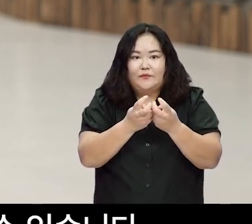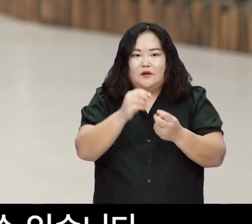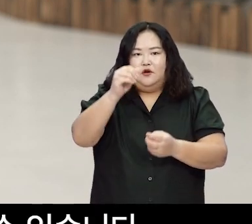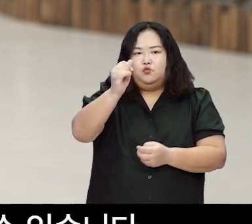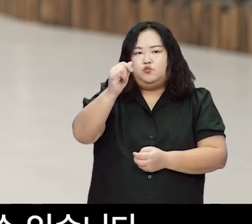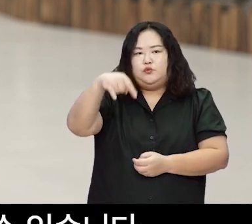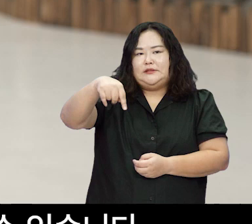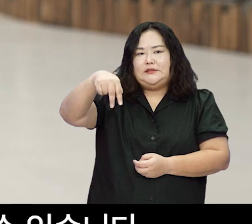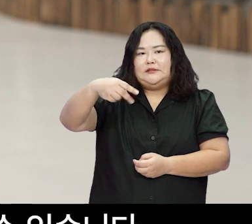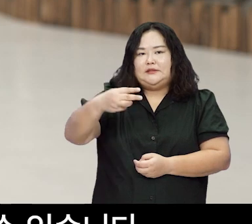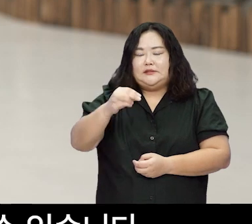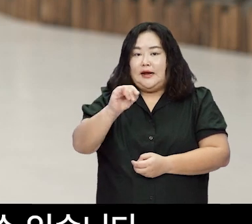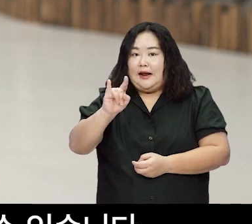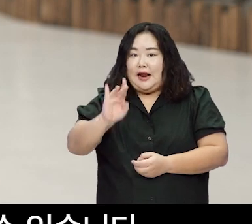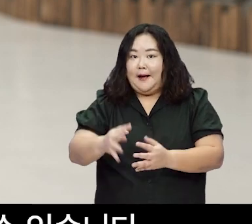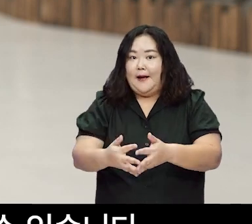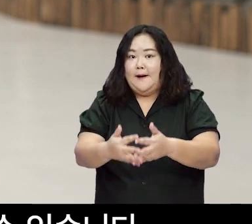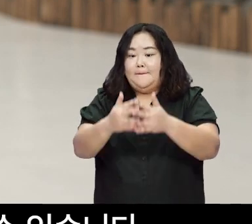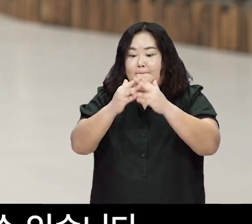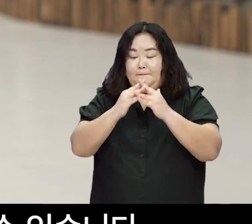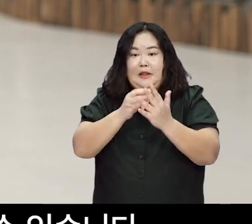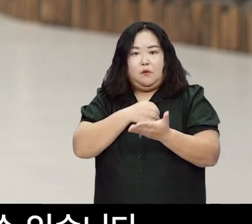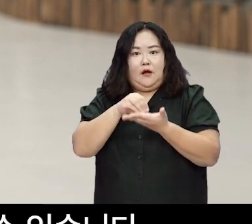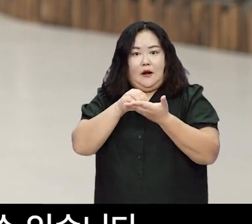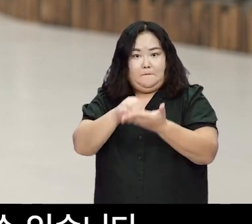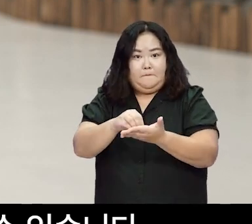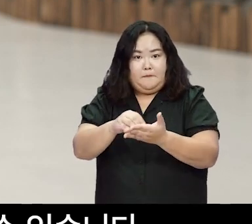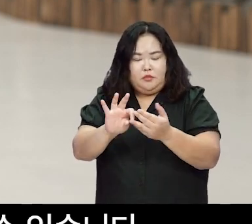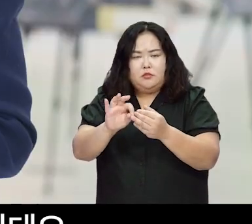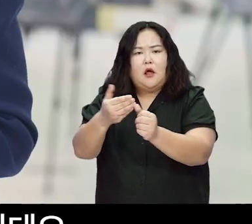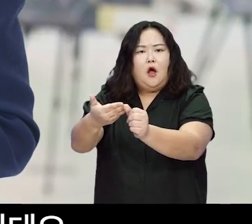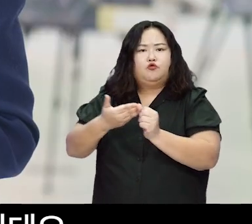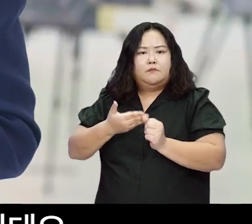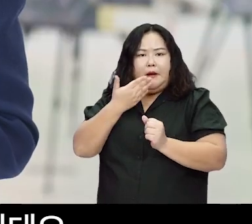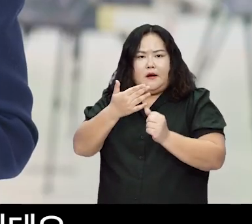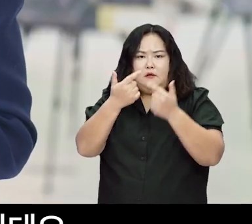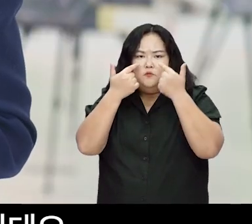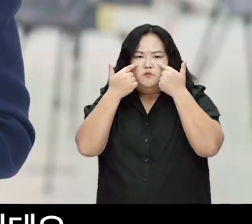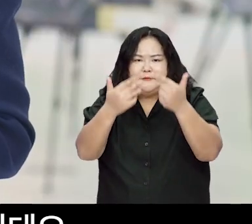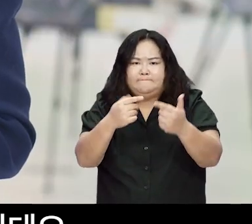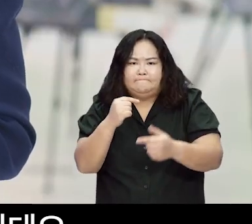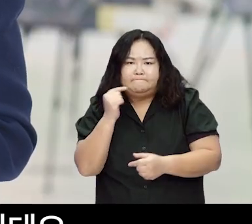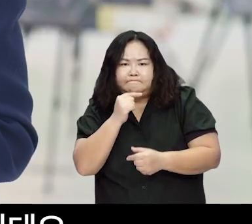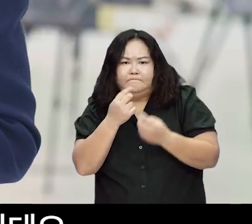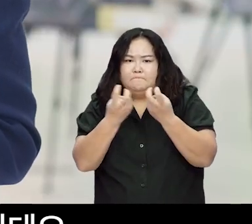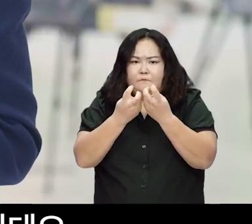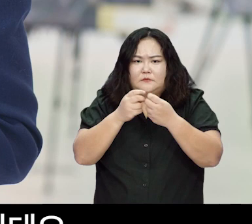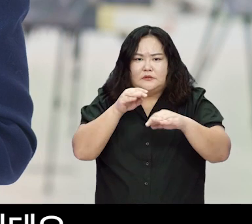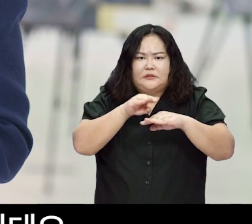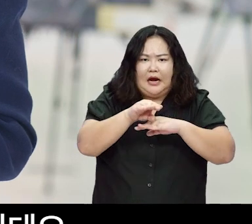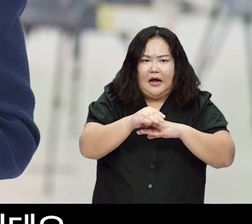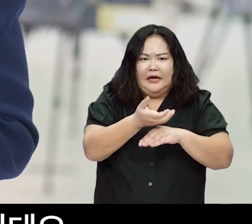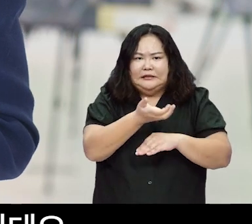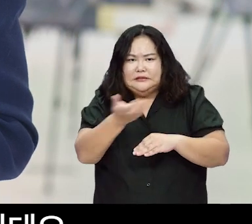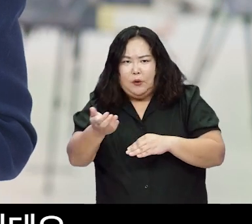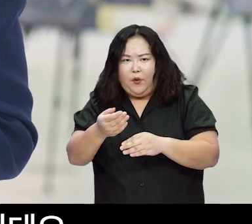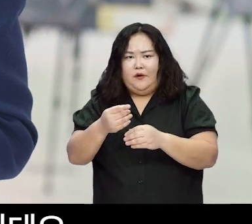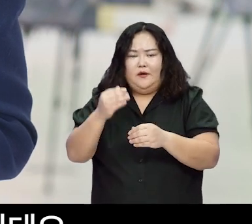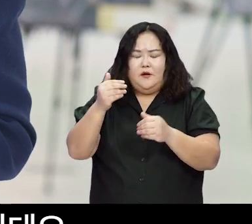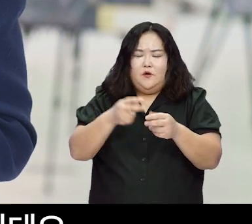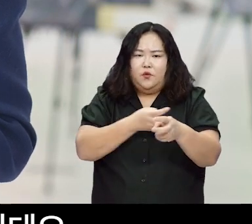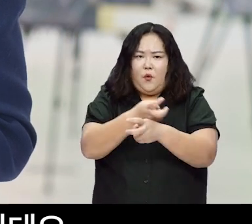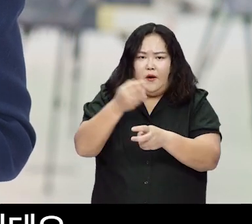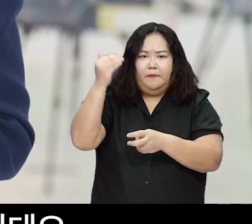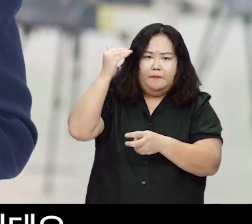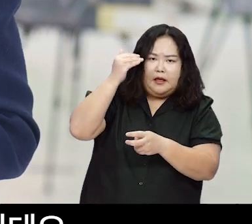단소 알림 휘스 랩을 설치한 뒤 가입하면 받을 수 있습니다 확실한 단속 예고와 차량 이동 유도로 교통 흐름